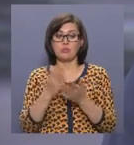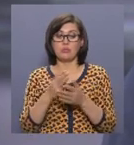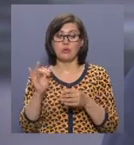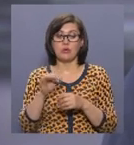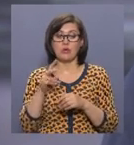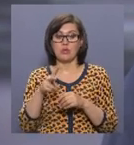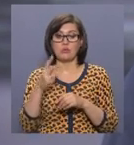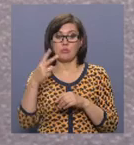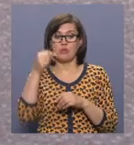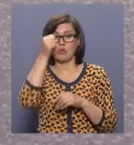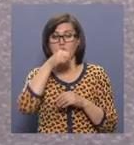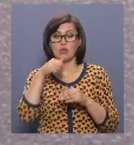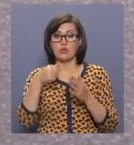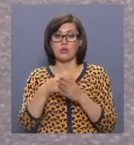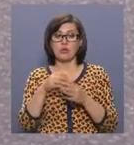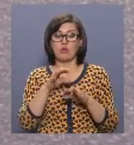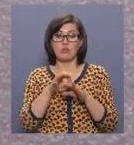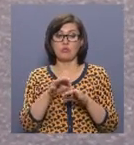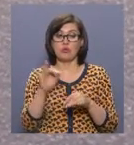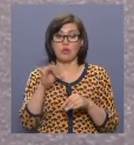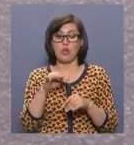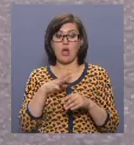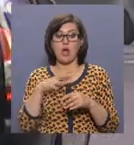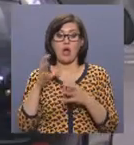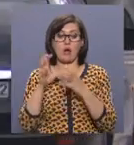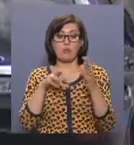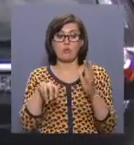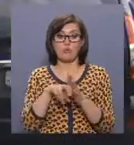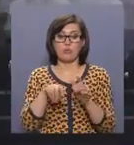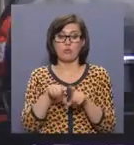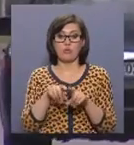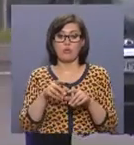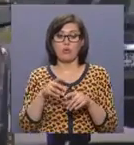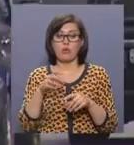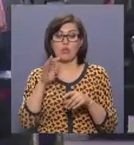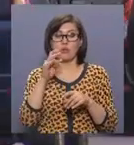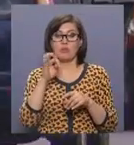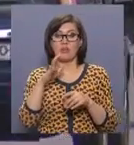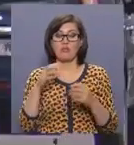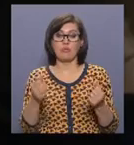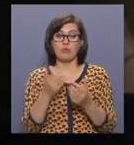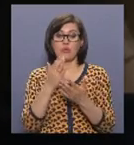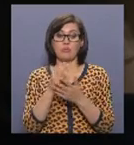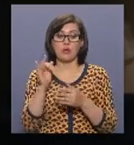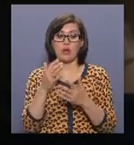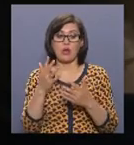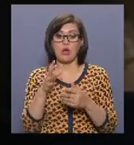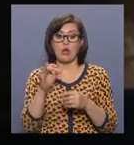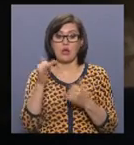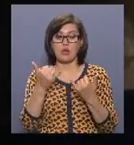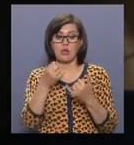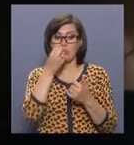Ол 2020 жылға дейін. Ал шаһарда тұрғындардың автобустарға отыруын Қуаныш Тастанбекова қолдайтын көрінеді. Қандасымыз